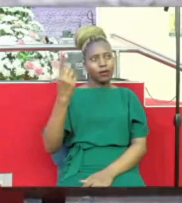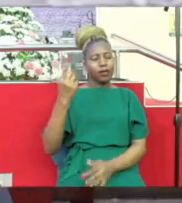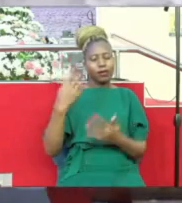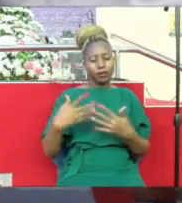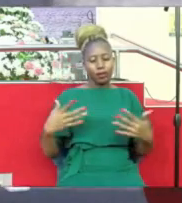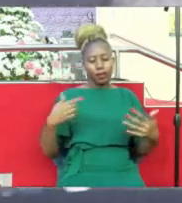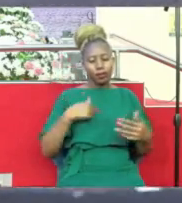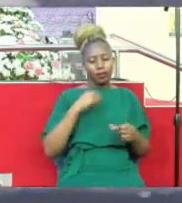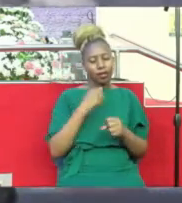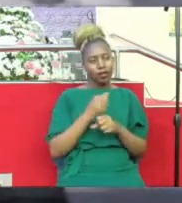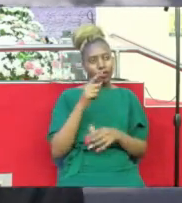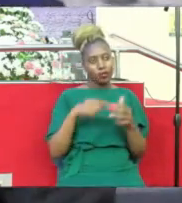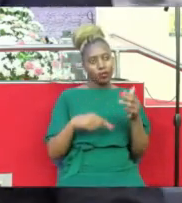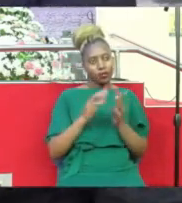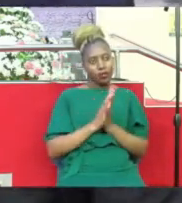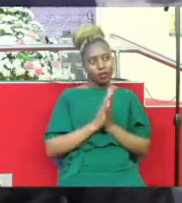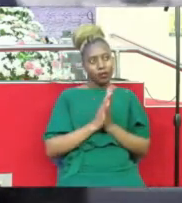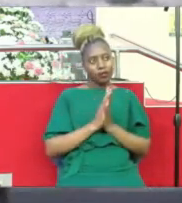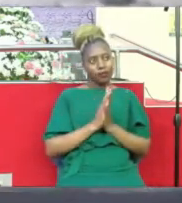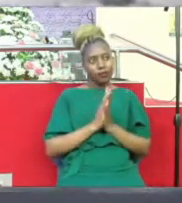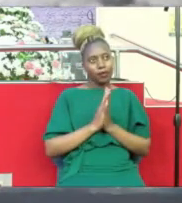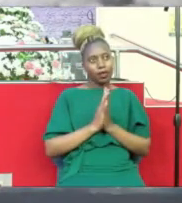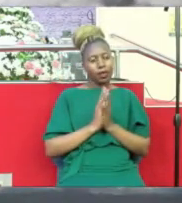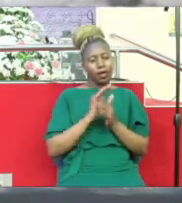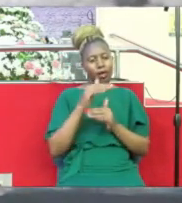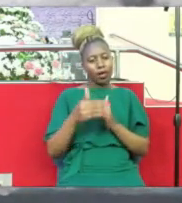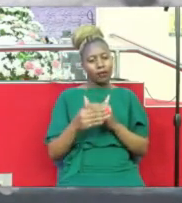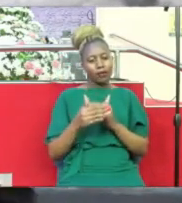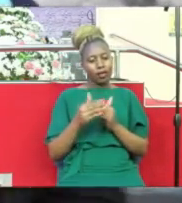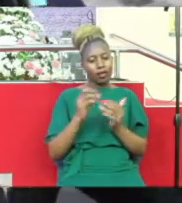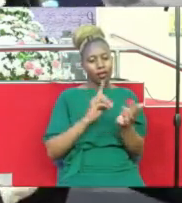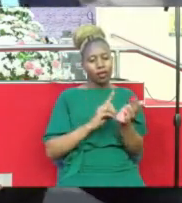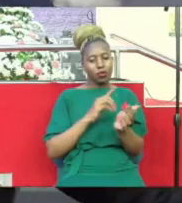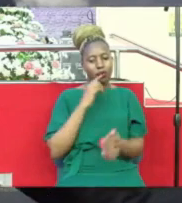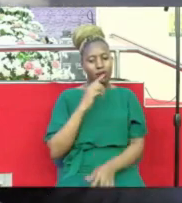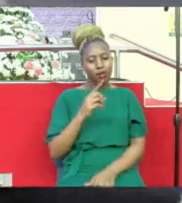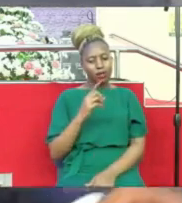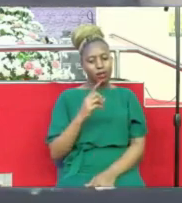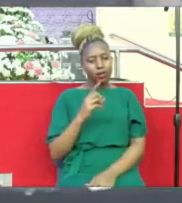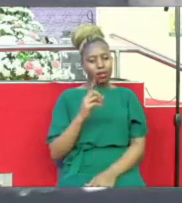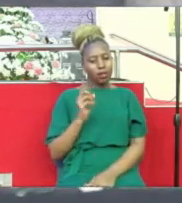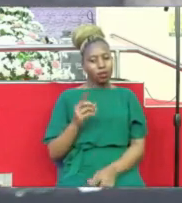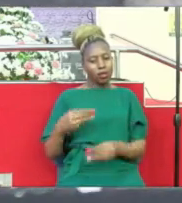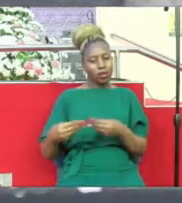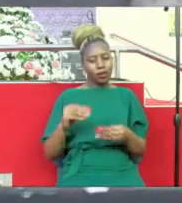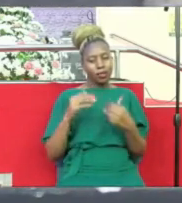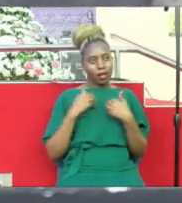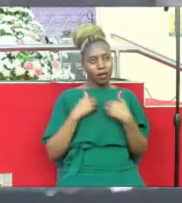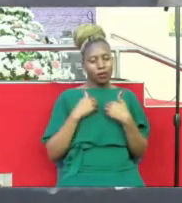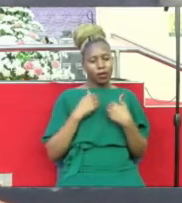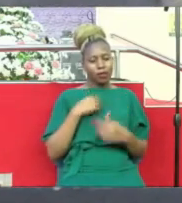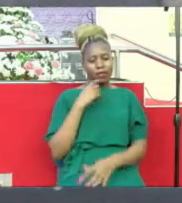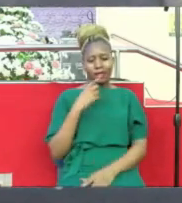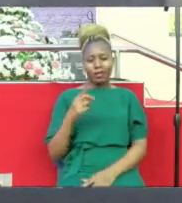cha kwanza nilichofanya, after she said that, aliposema hivyo daktari, I said, no Lord, nikasema hapana Bwana,